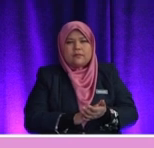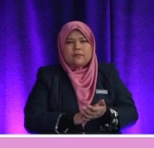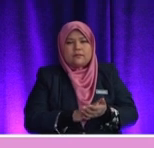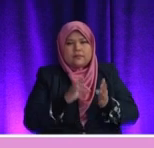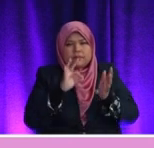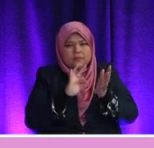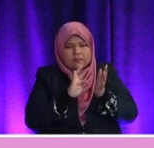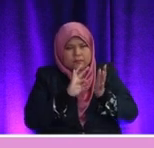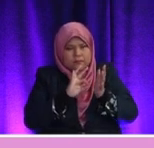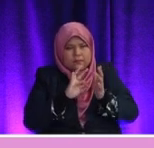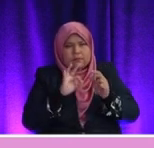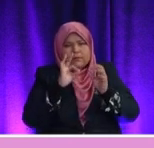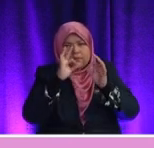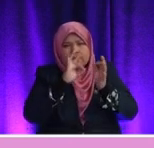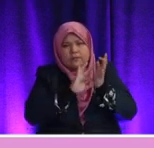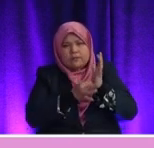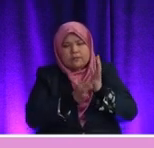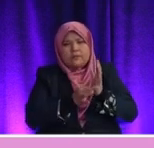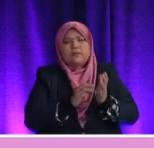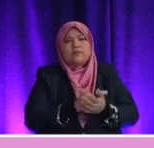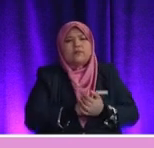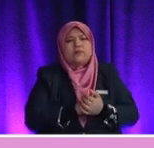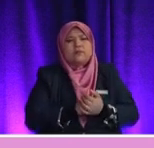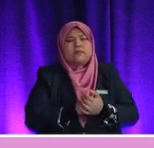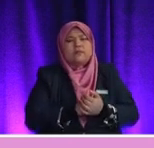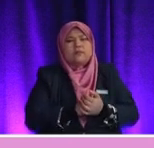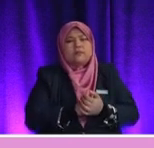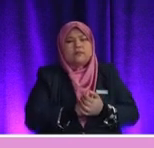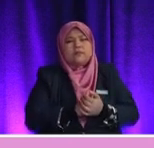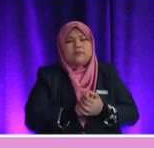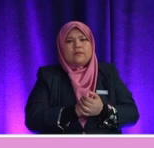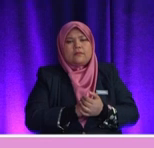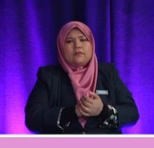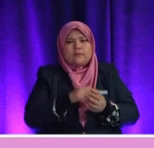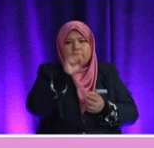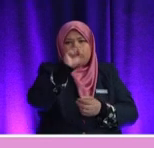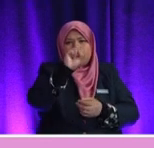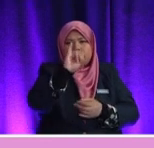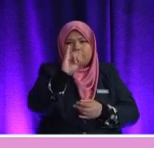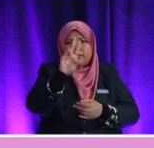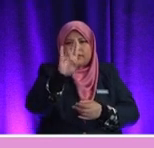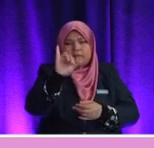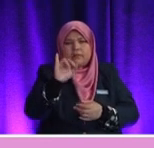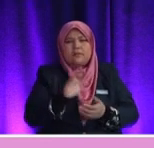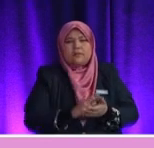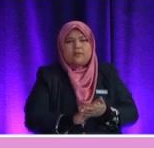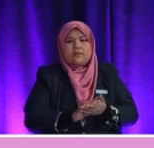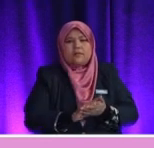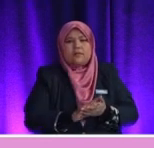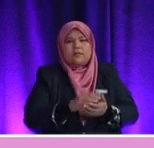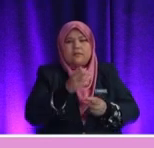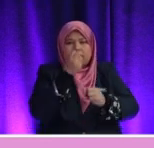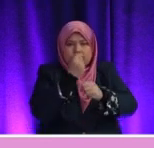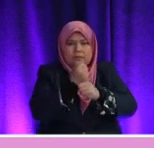electrolytic proses elektrokimia adalah dia punya sini elektrokimia yuk kepekatan Indah Toure